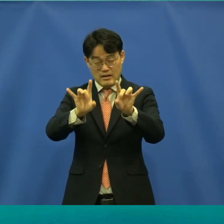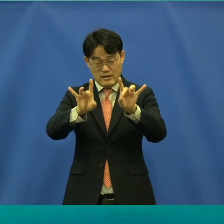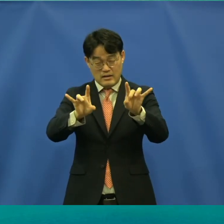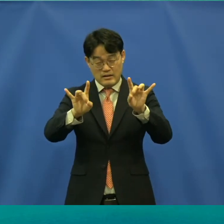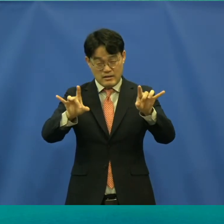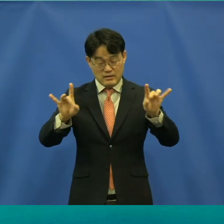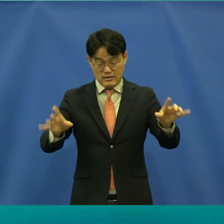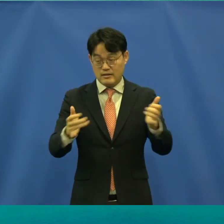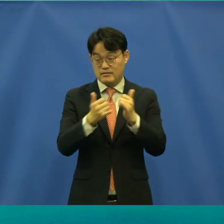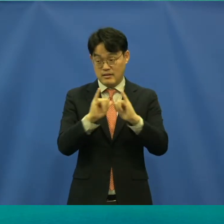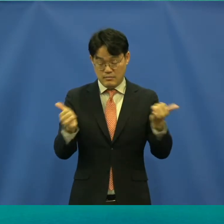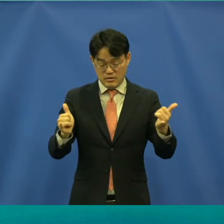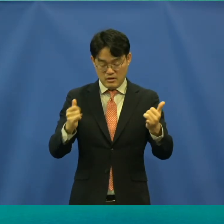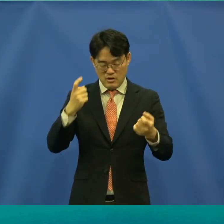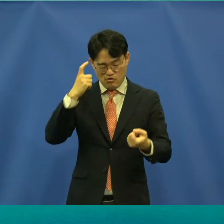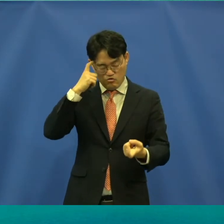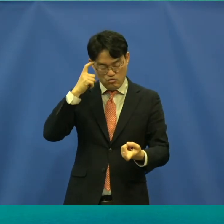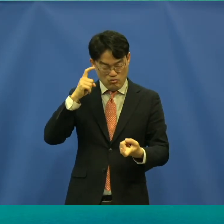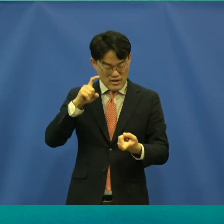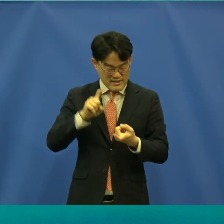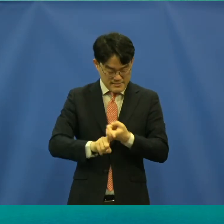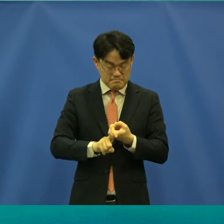매우 관심이 높으신 분이십니다.